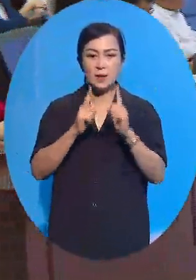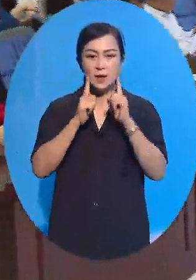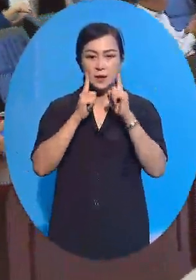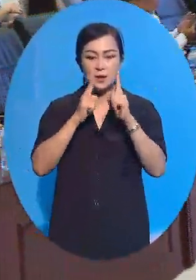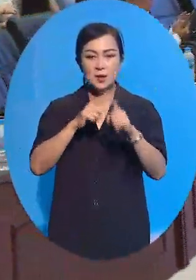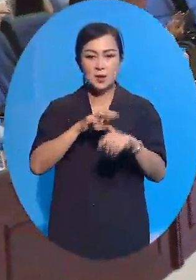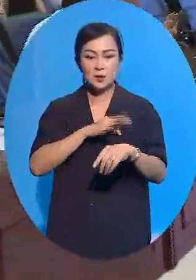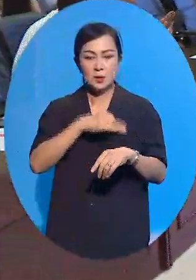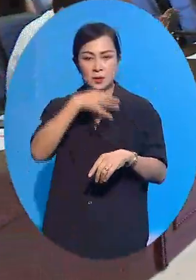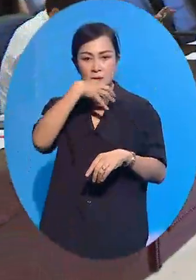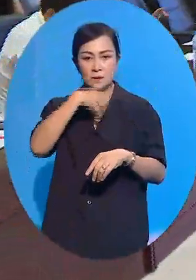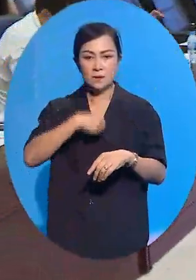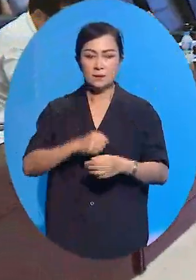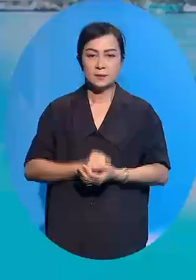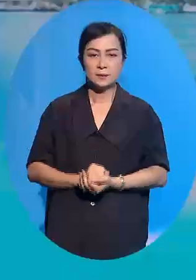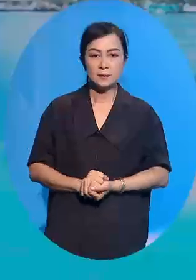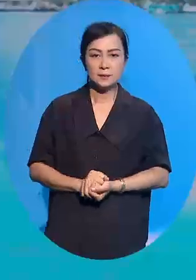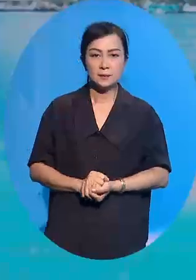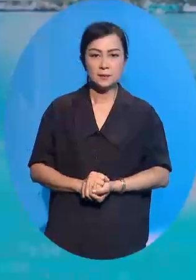Chủ tịch Hồ Chí Minh.